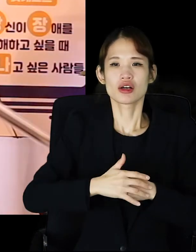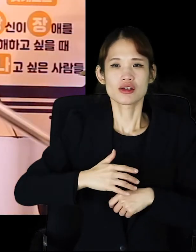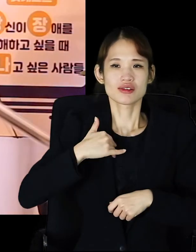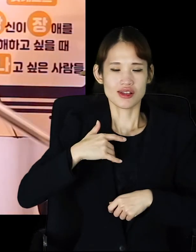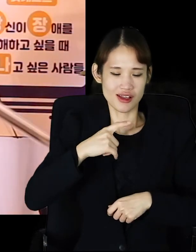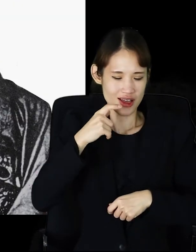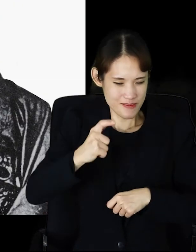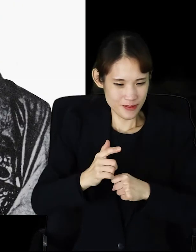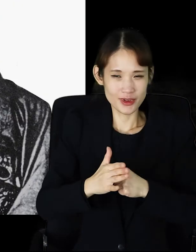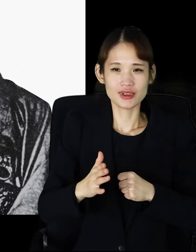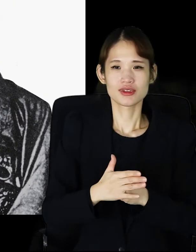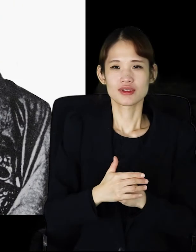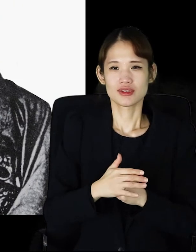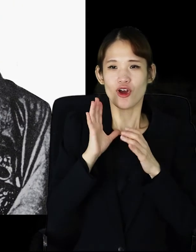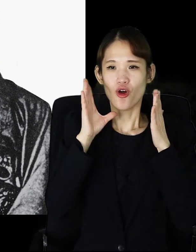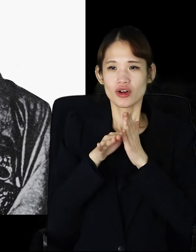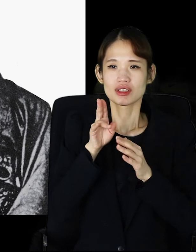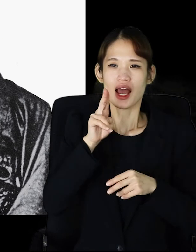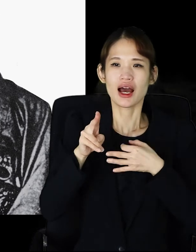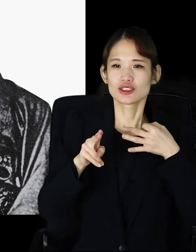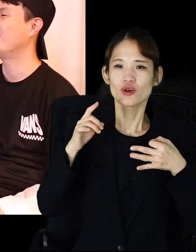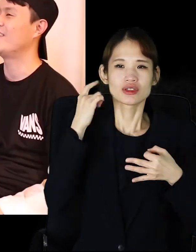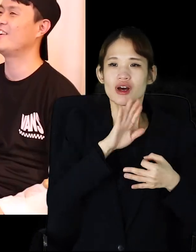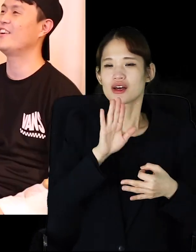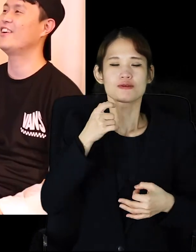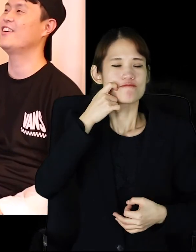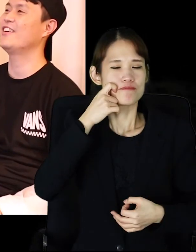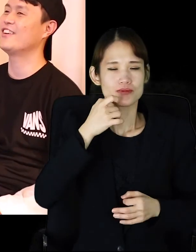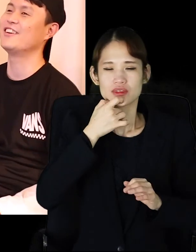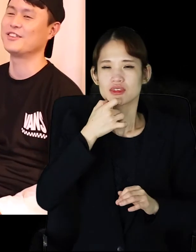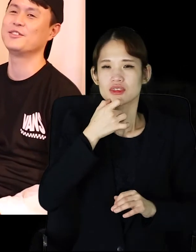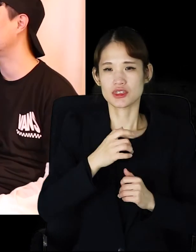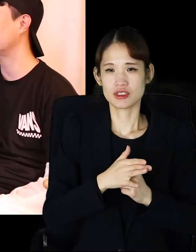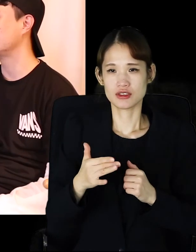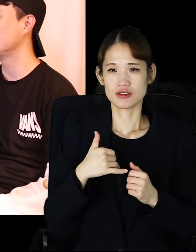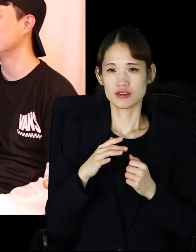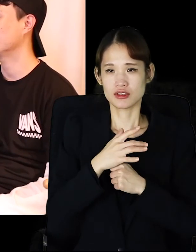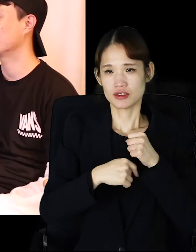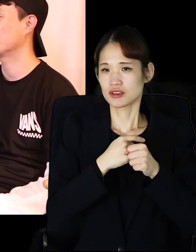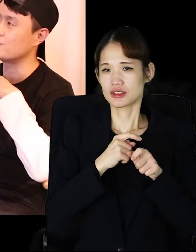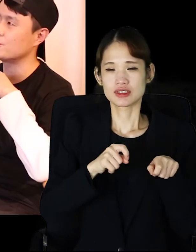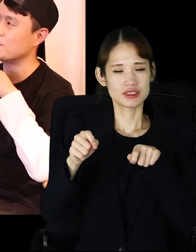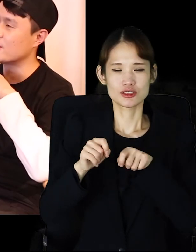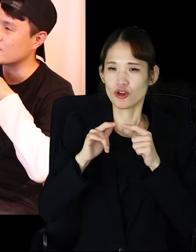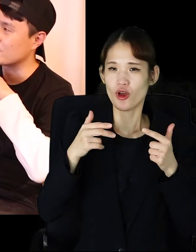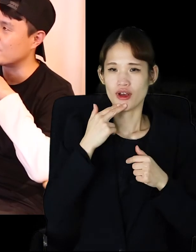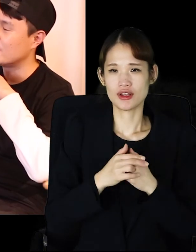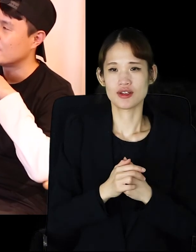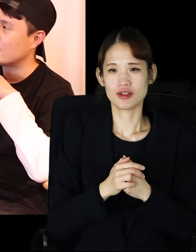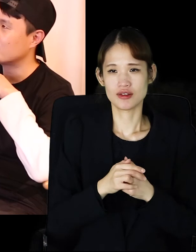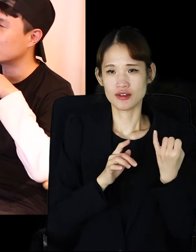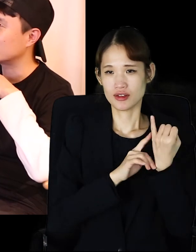꼰대기질이 있어가지고 한 살 어린 애들한테 야소리 못 듣는다. 아. 그래서 1년 늦게 안 갔죠. 부르님에게